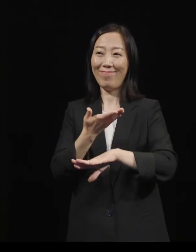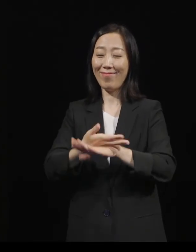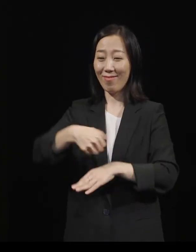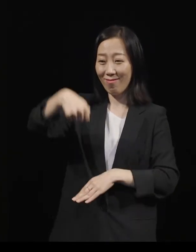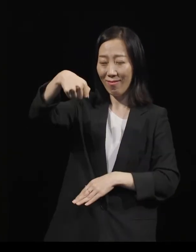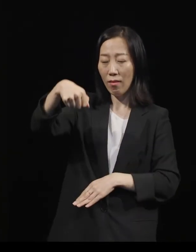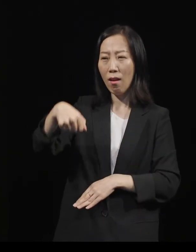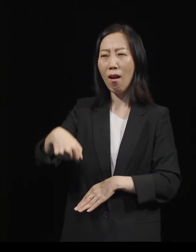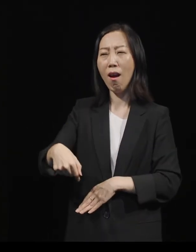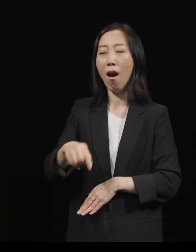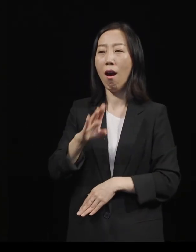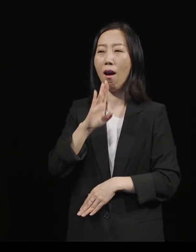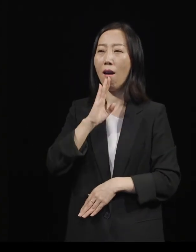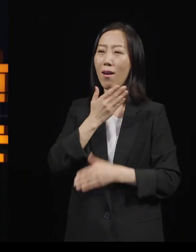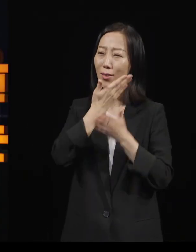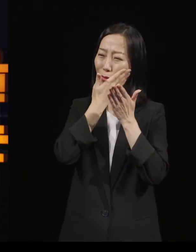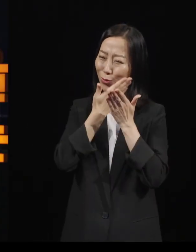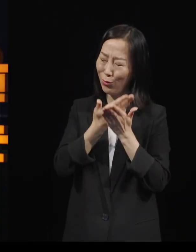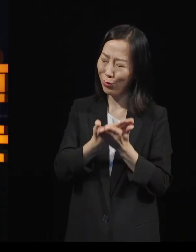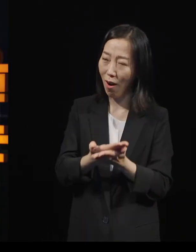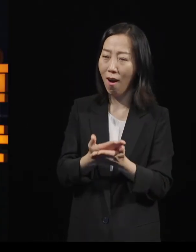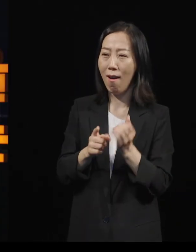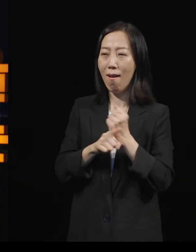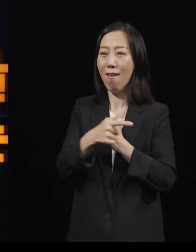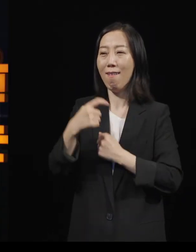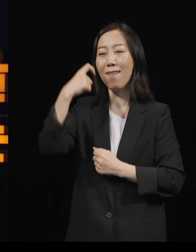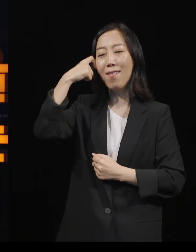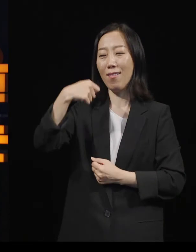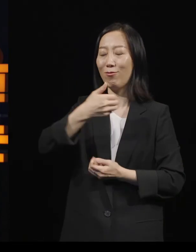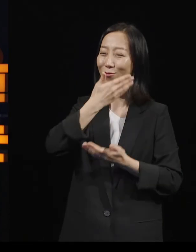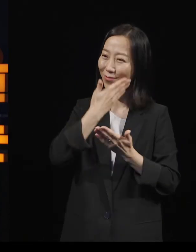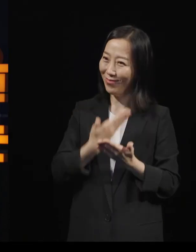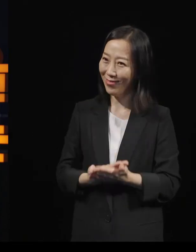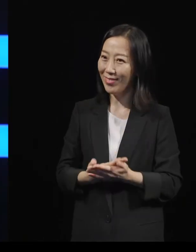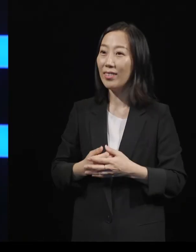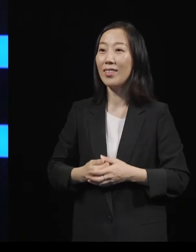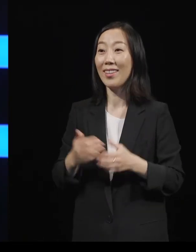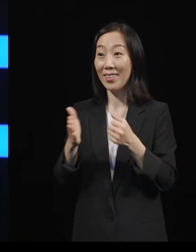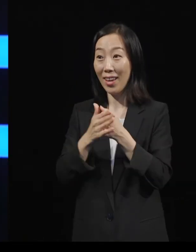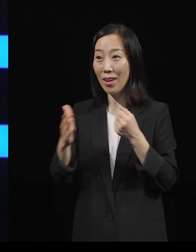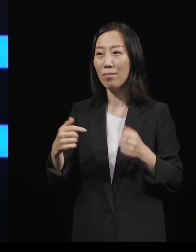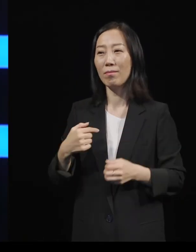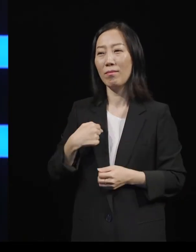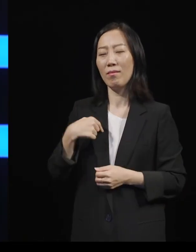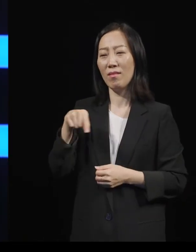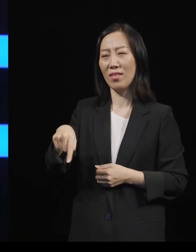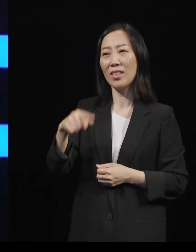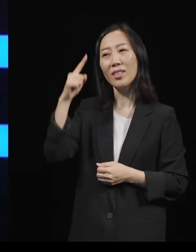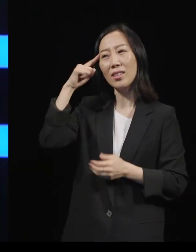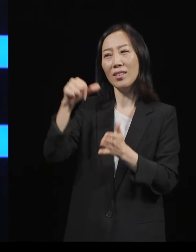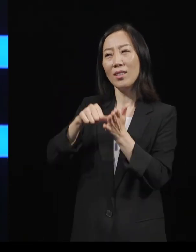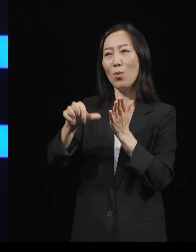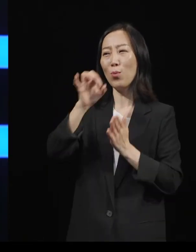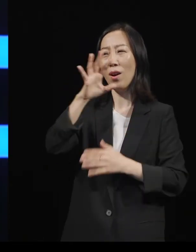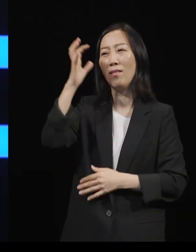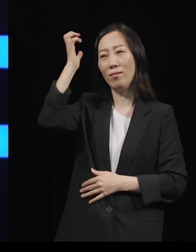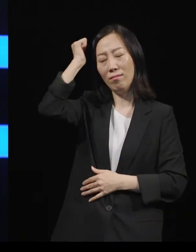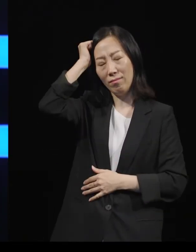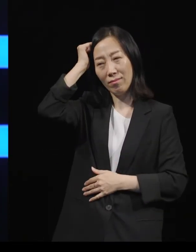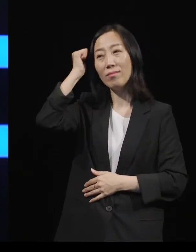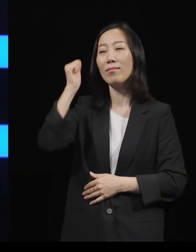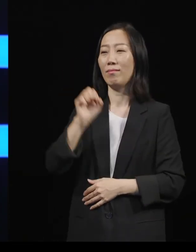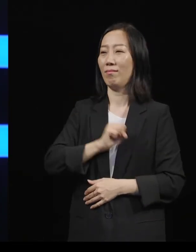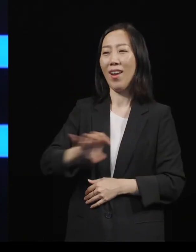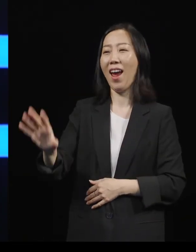이 가방이 참 많은 의미를 담고 있습니다. 제가 그래서 정말 이 순간을 평생 잊지 못하고